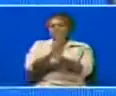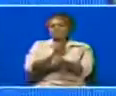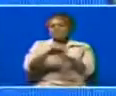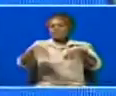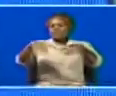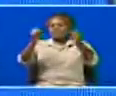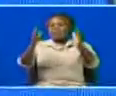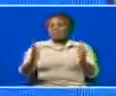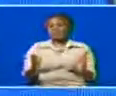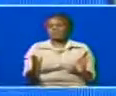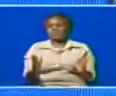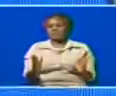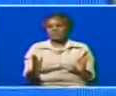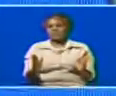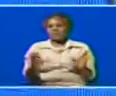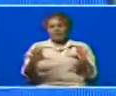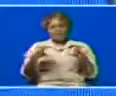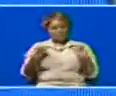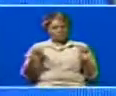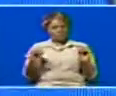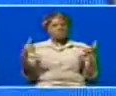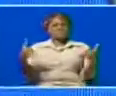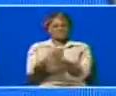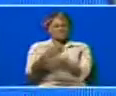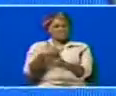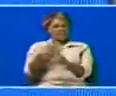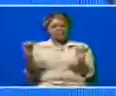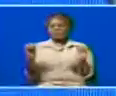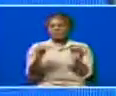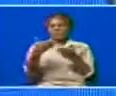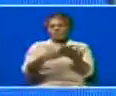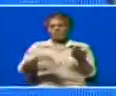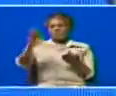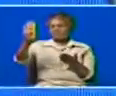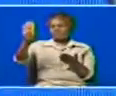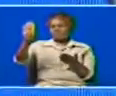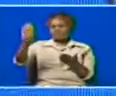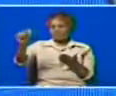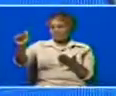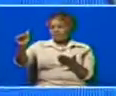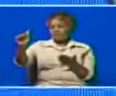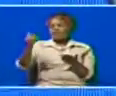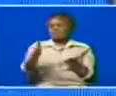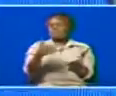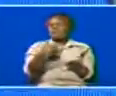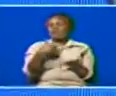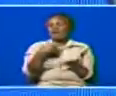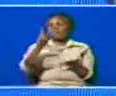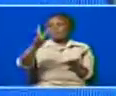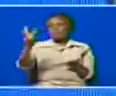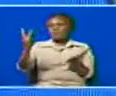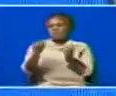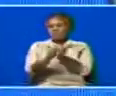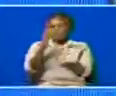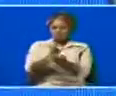IEBC Wafula Chebukati amekanusha madai kwamba kuna tofauti kubwa ya fomu 34A ambazo zimo kwenye mtandao na